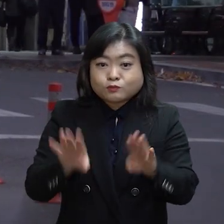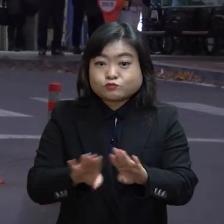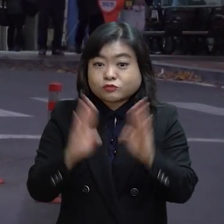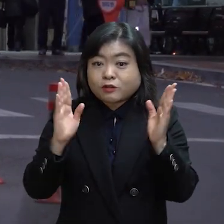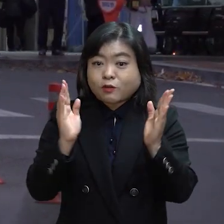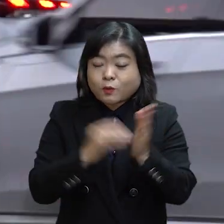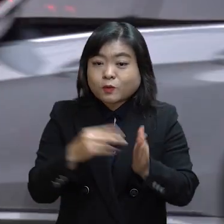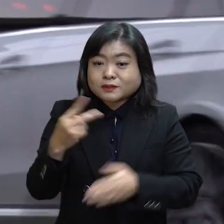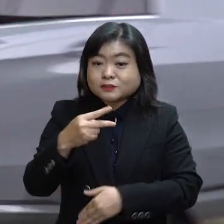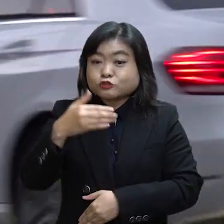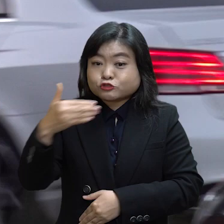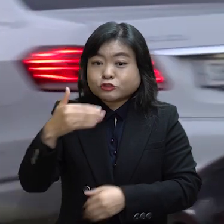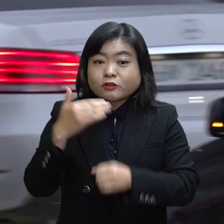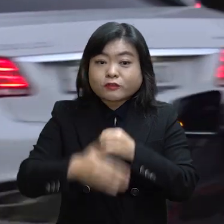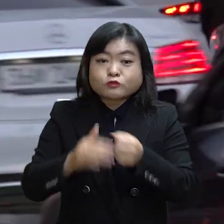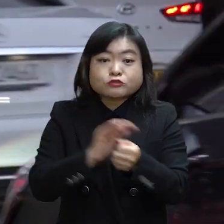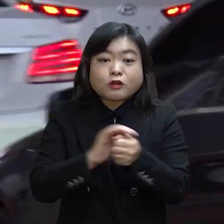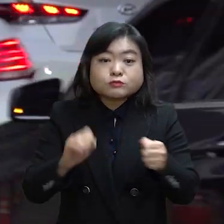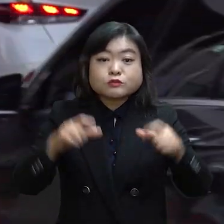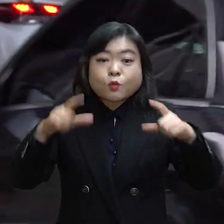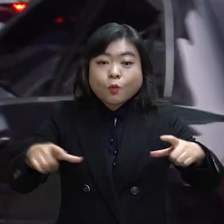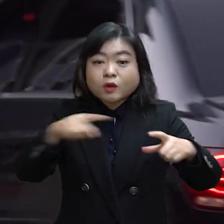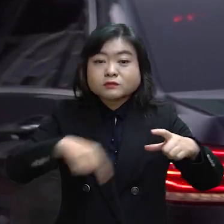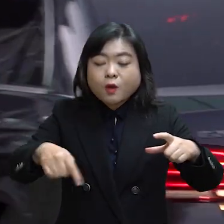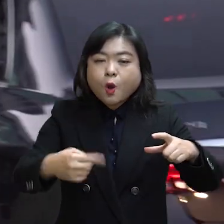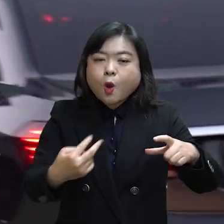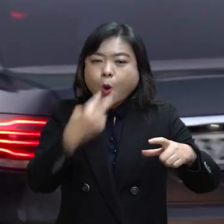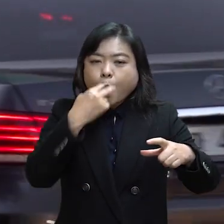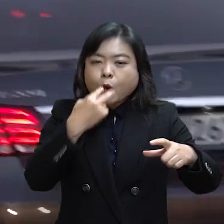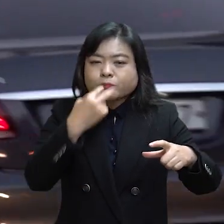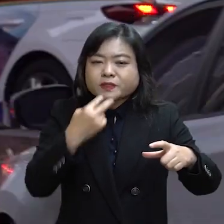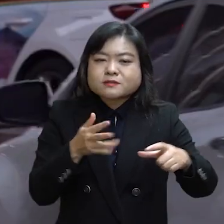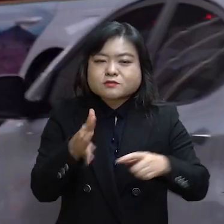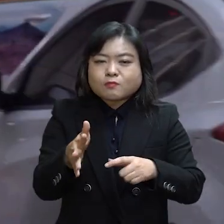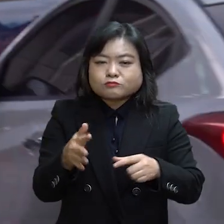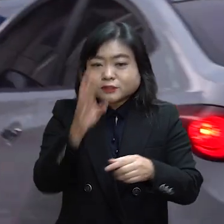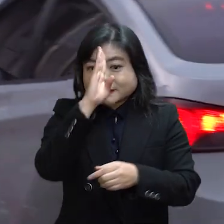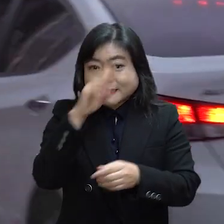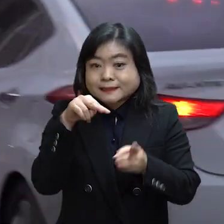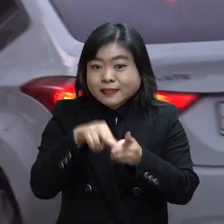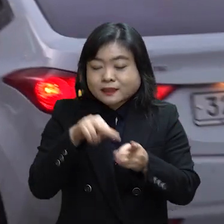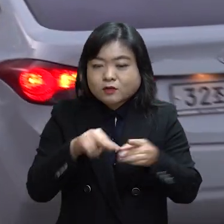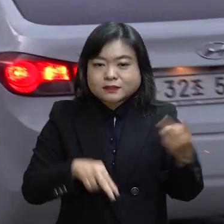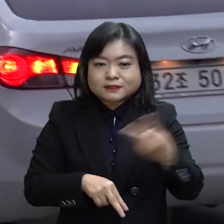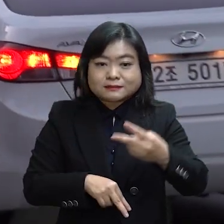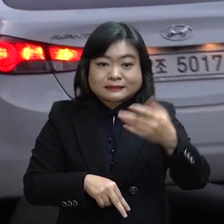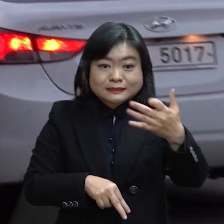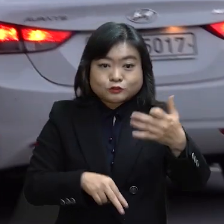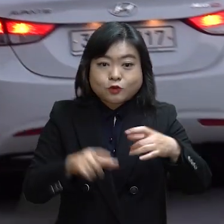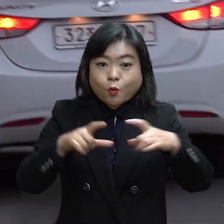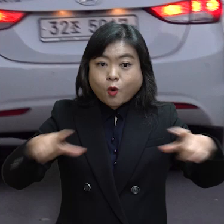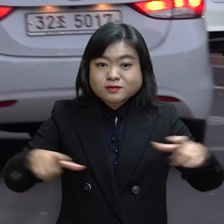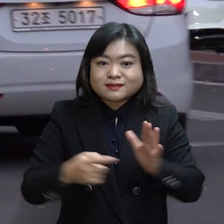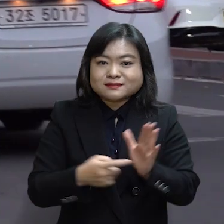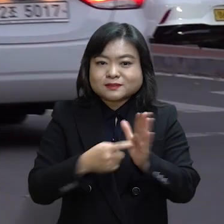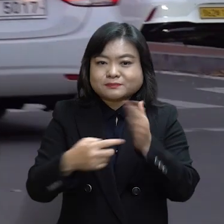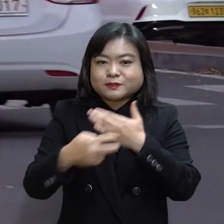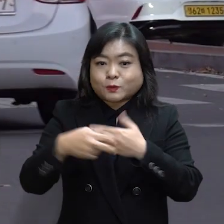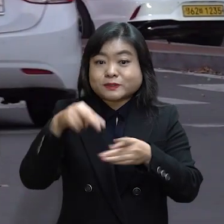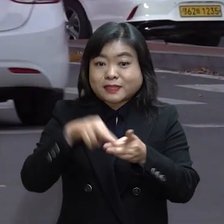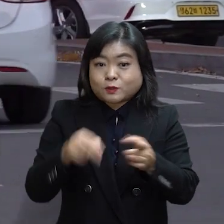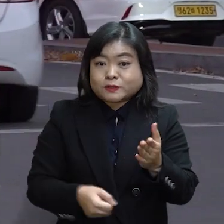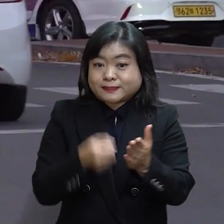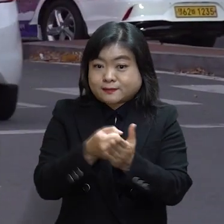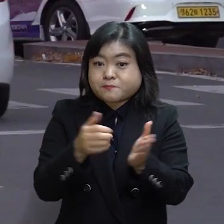열었고 2009년 대구 경북 권역 호흡기 전문 질환센터 그리고 2019년에는 권역 응급의료센터로